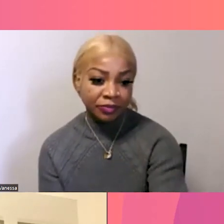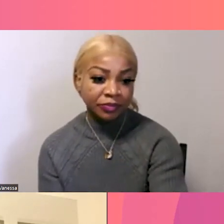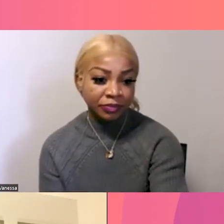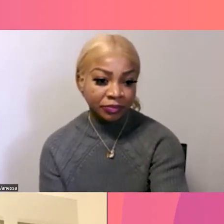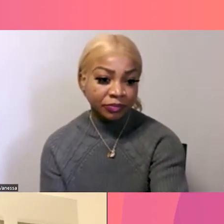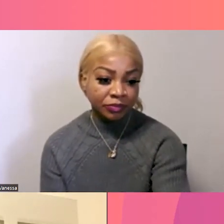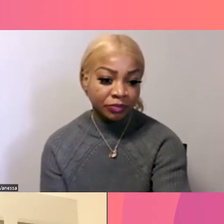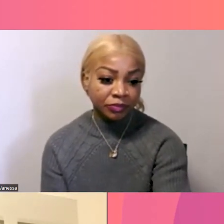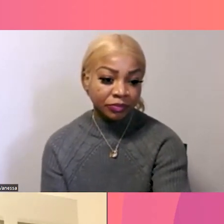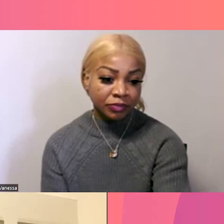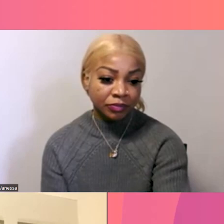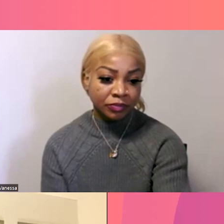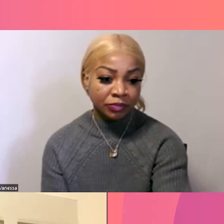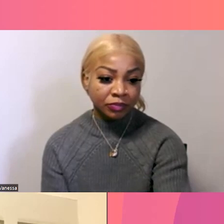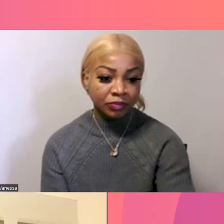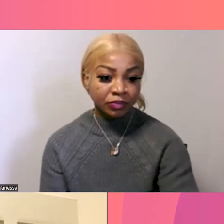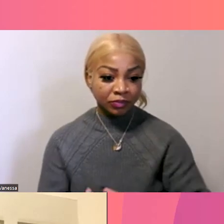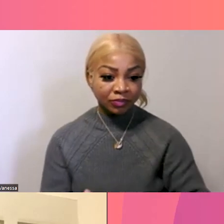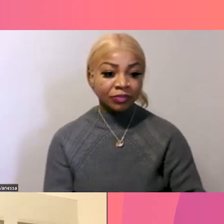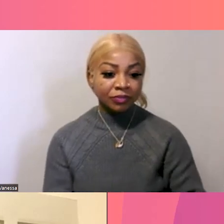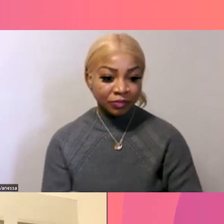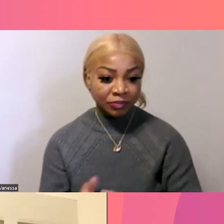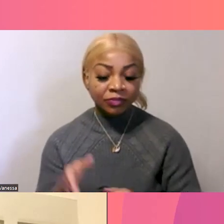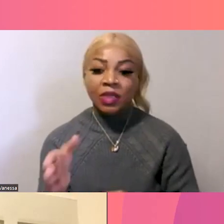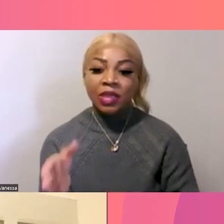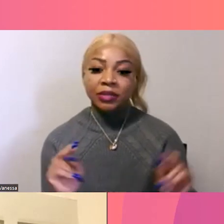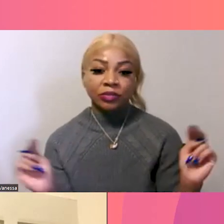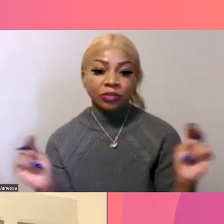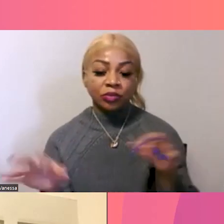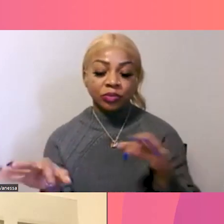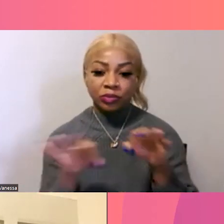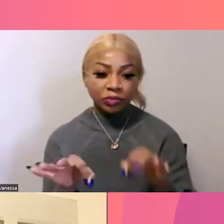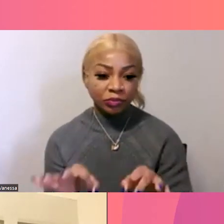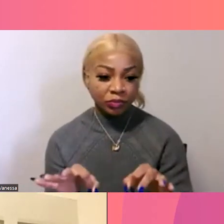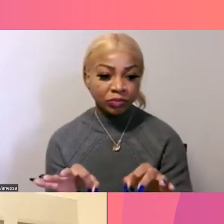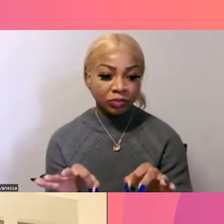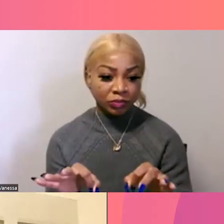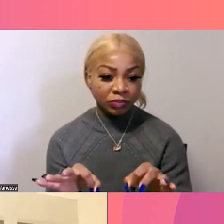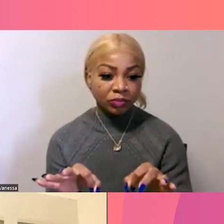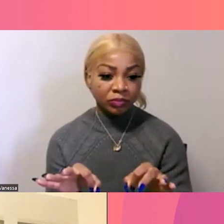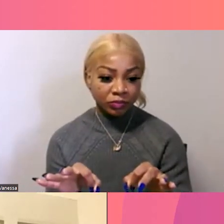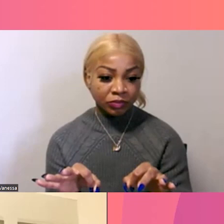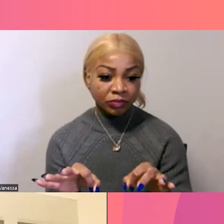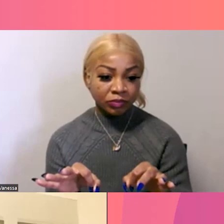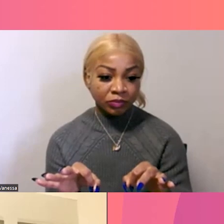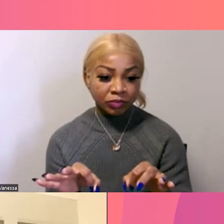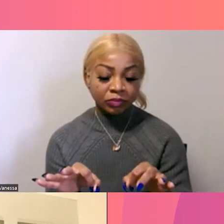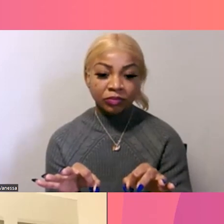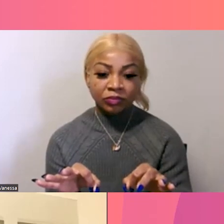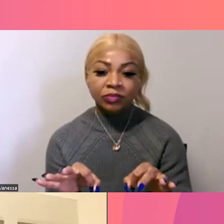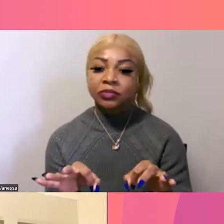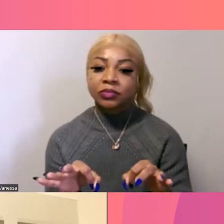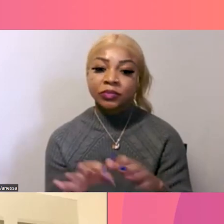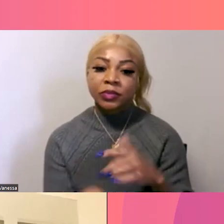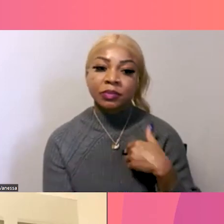Bon, la dépathologie, le, le décortiquage comme mot neutre.